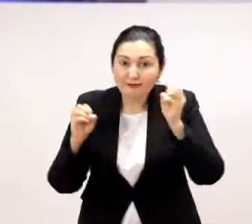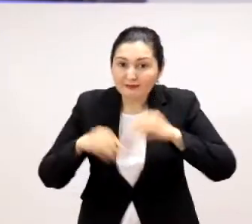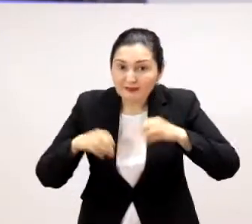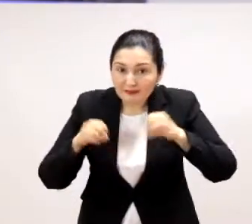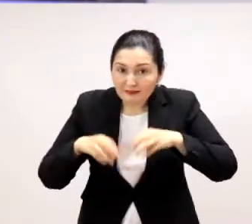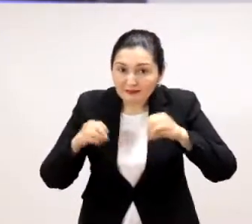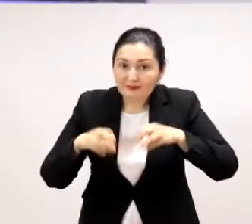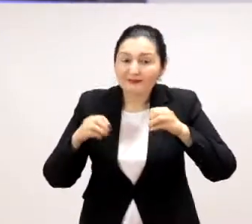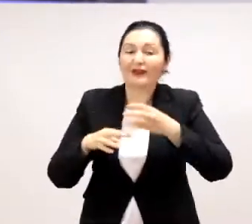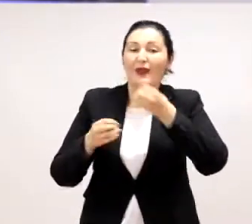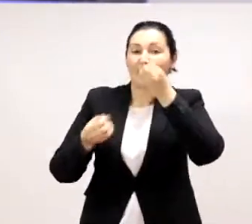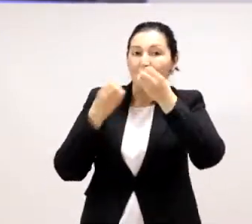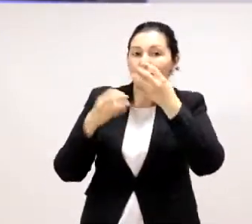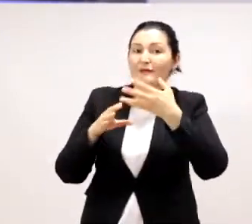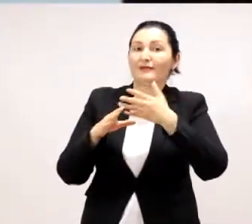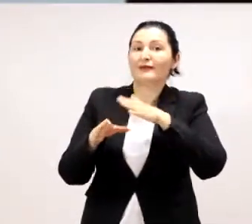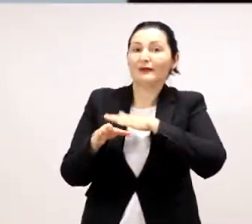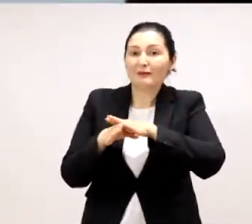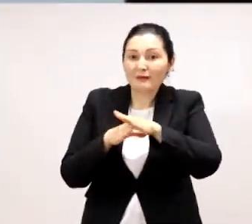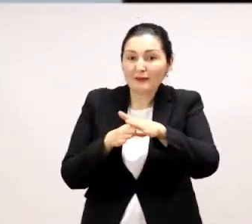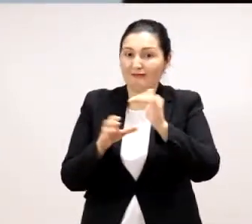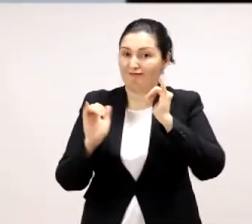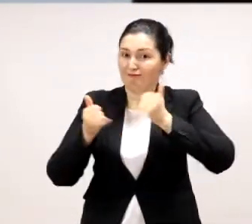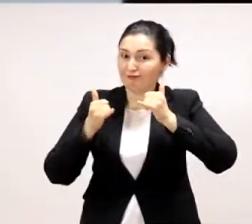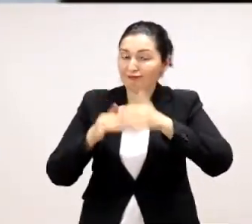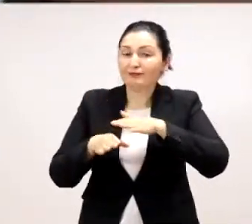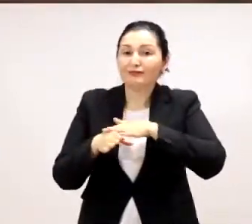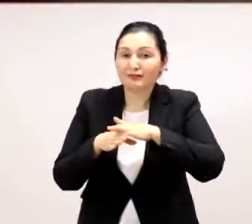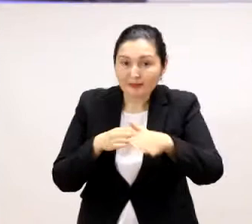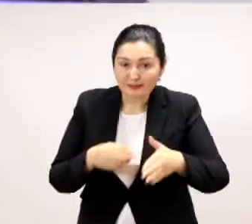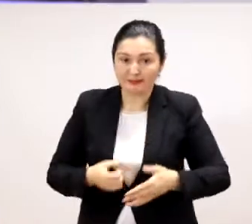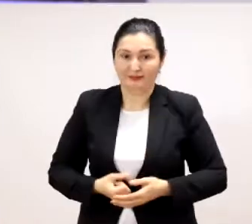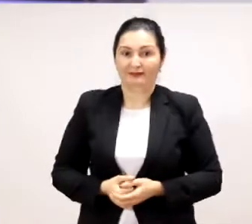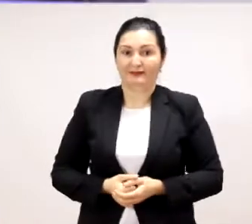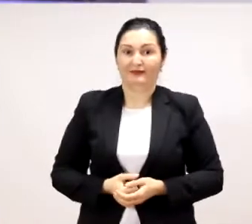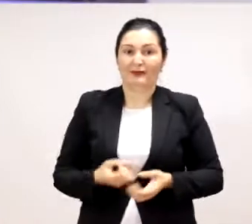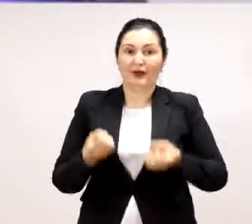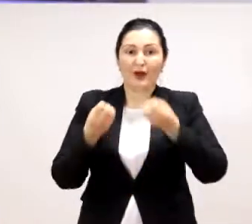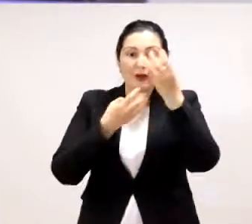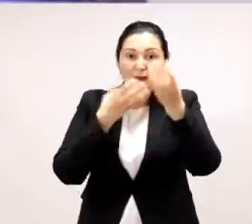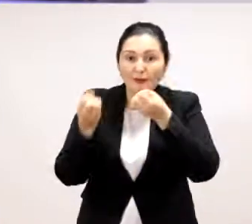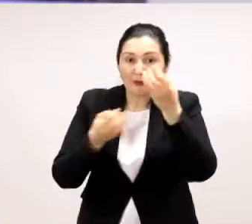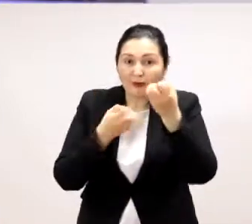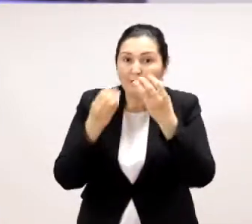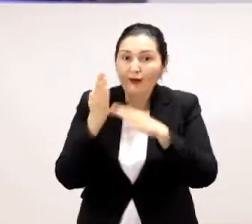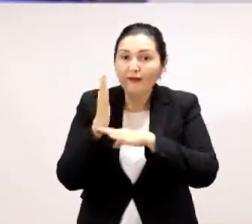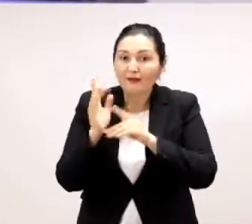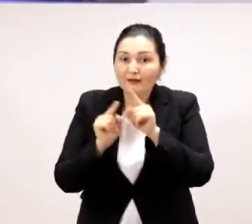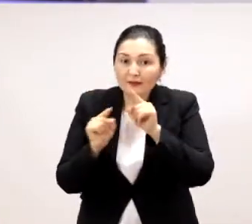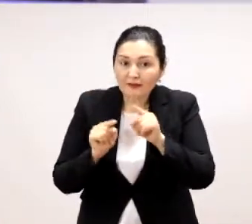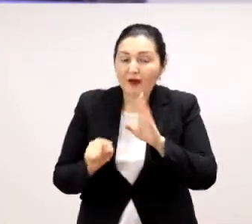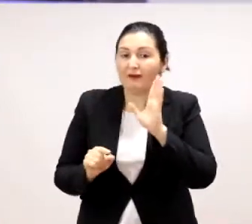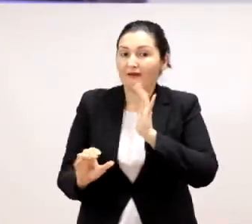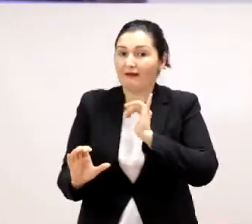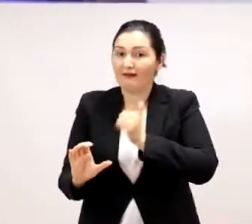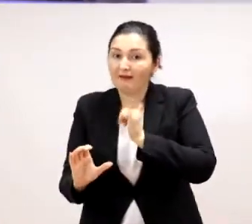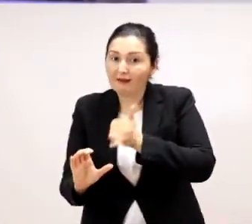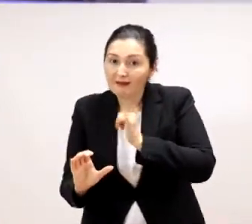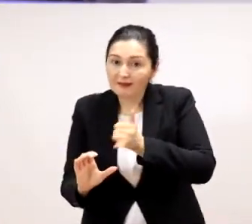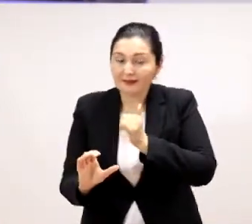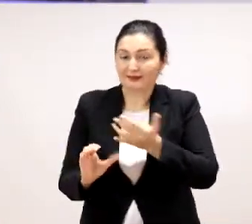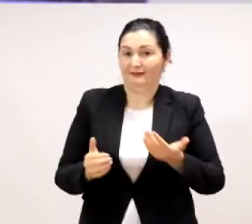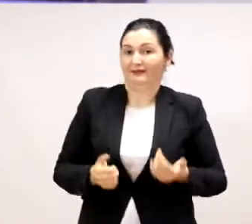گذاشته گلدان را با خاک پر کنید. گلی نو کاشته را آب دهید.